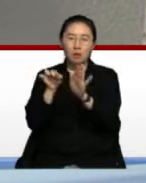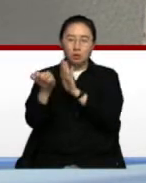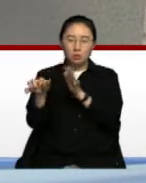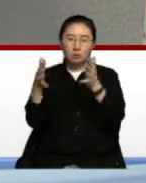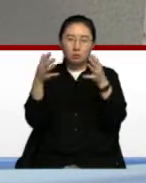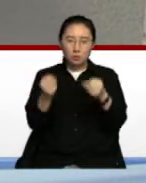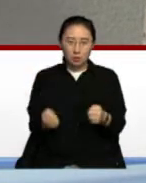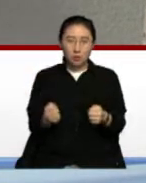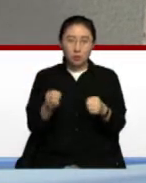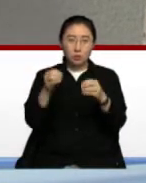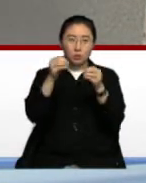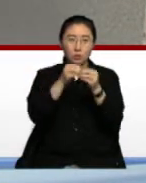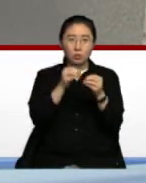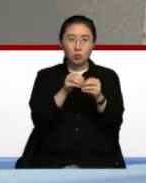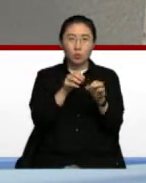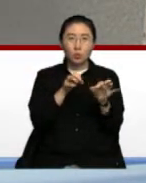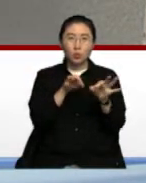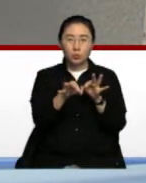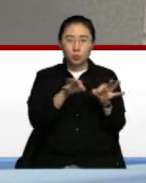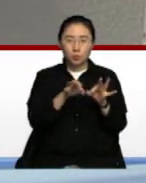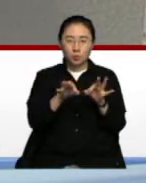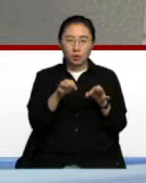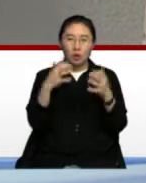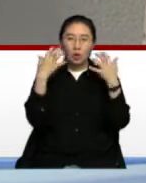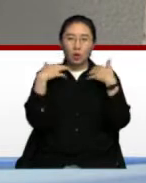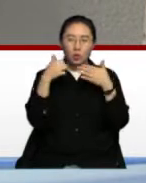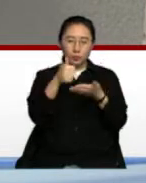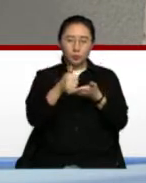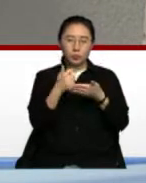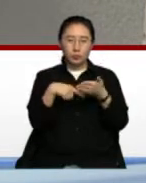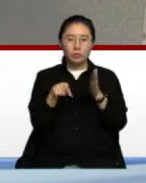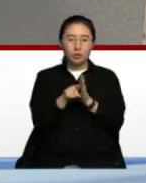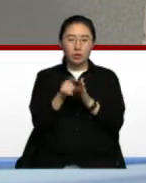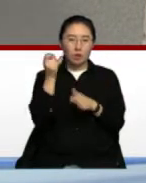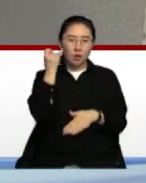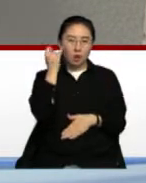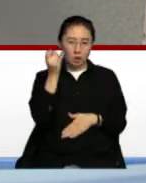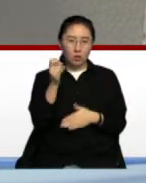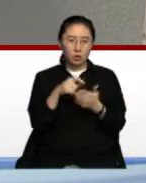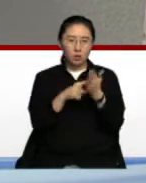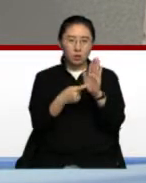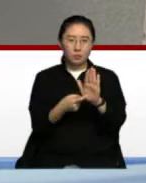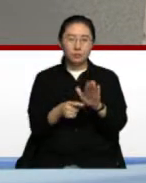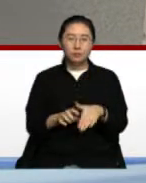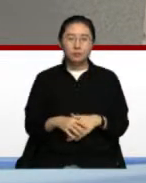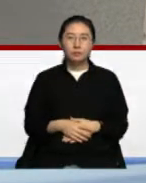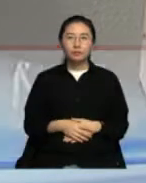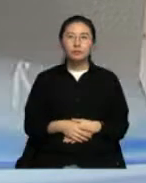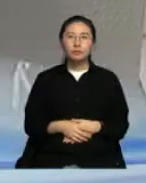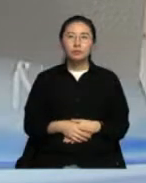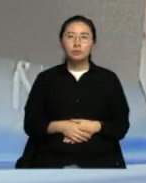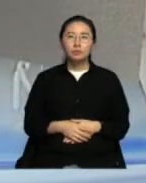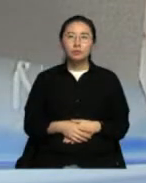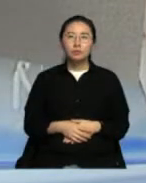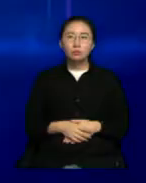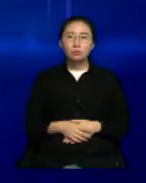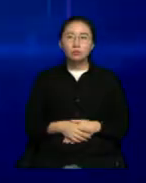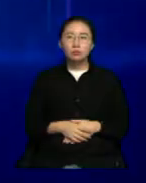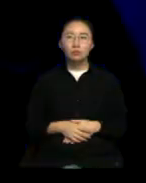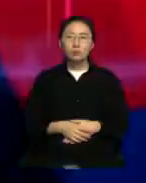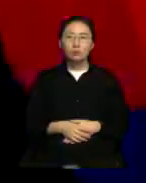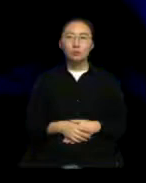텐데요. 전통시장에서는 여름철 손님을 끌기 위한 다양한 아이디어를 내세웠습니다. 보도에 오신영 기자입니다.